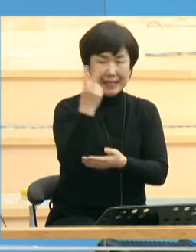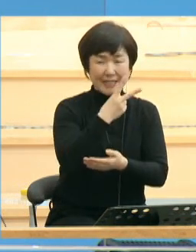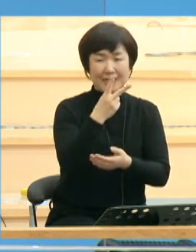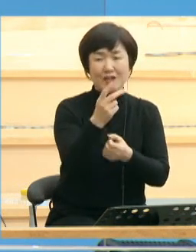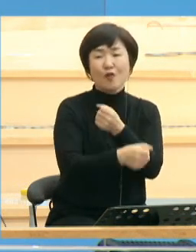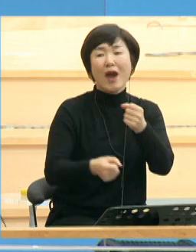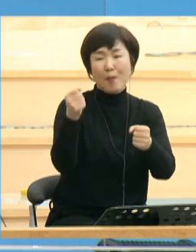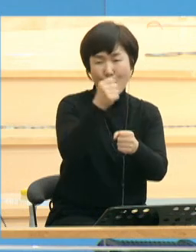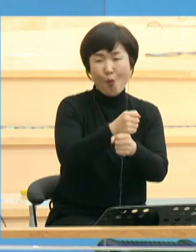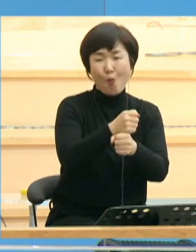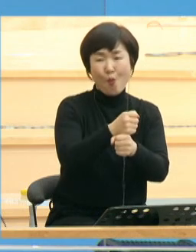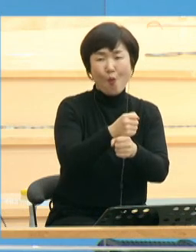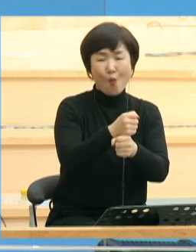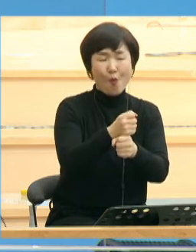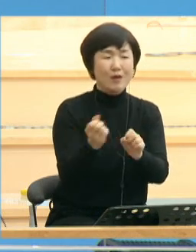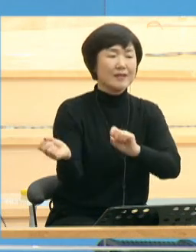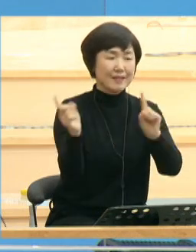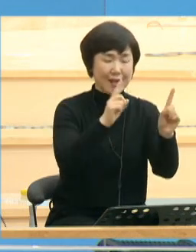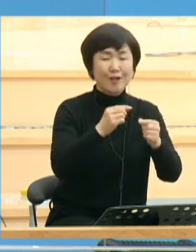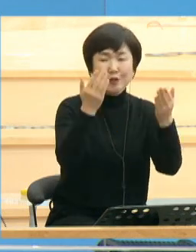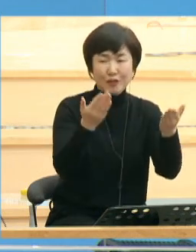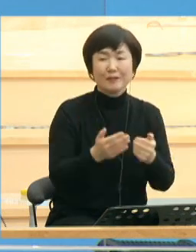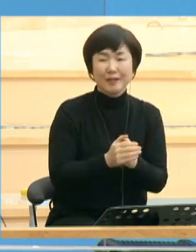믿습니다 그 밤 될 수 있기를 주의 이름으로 축원합니다